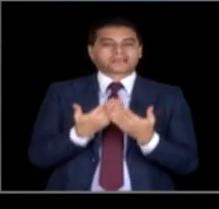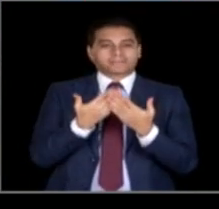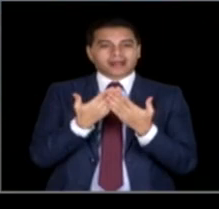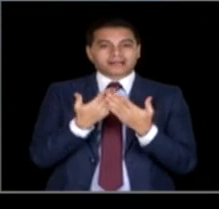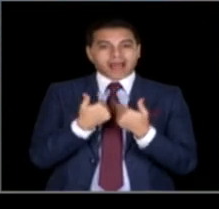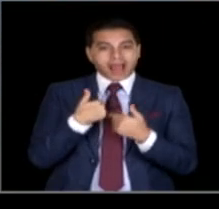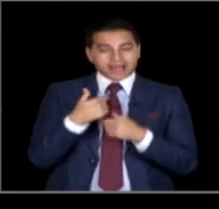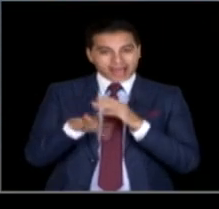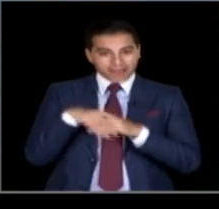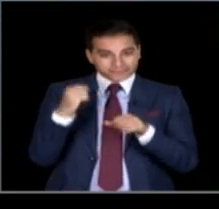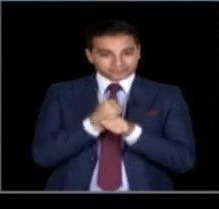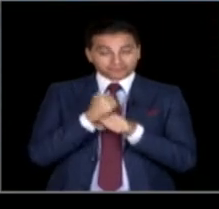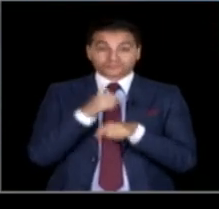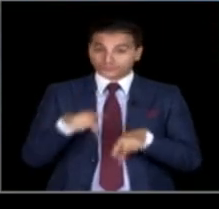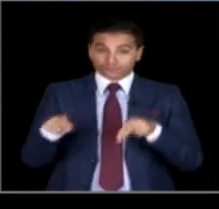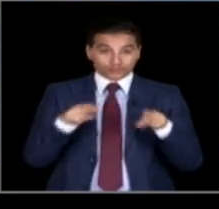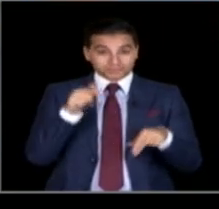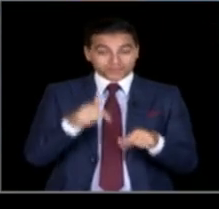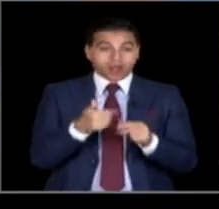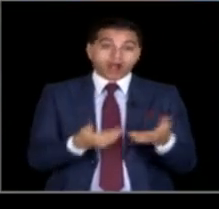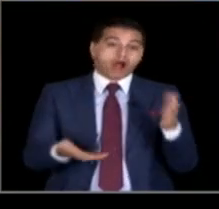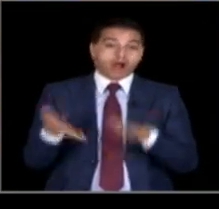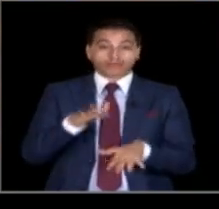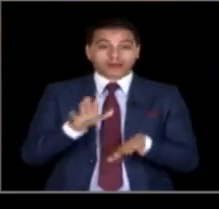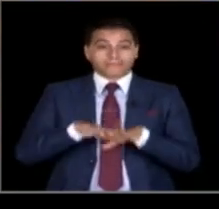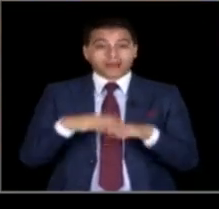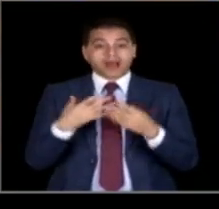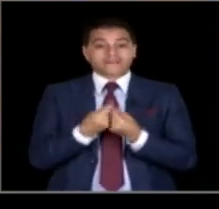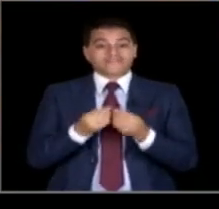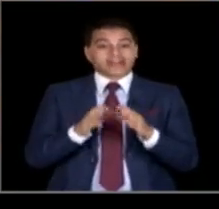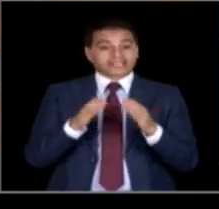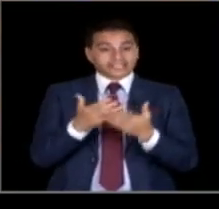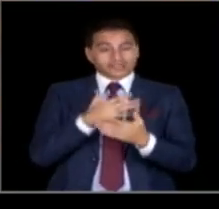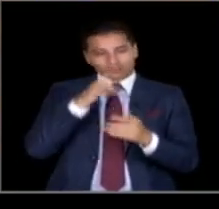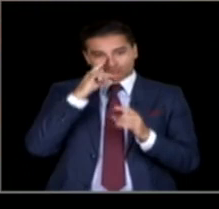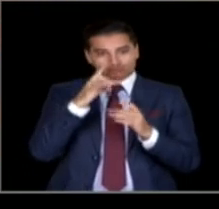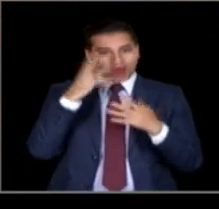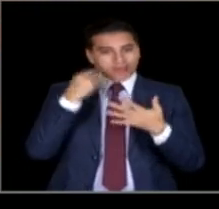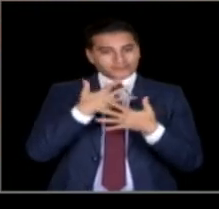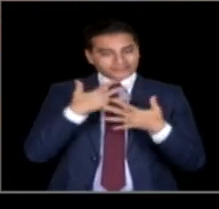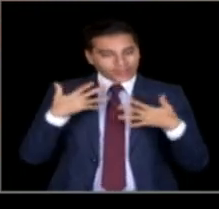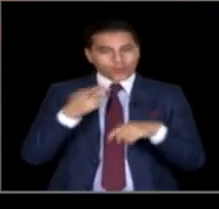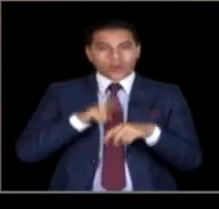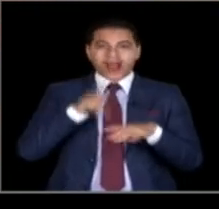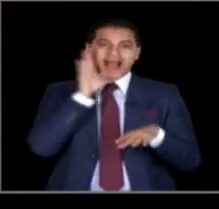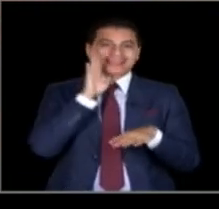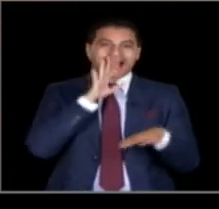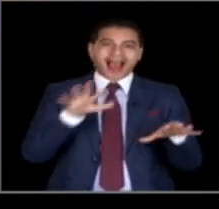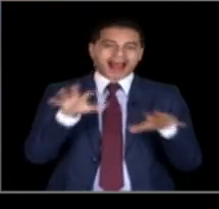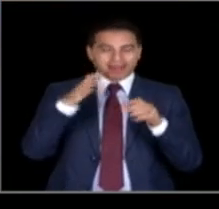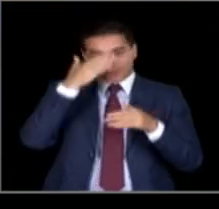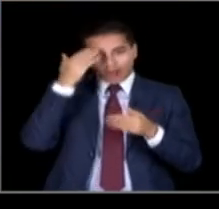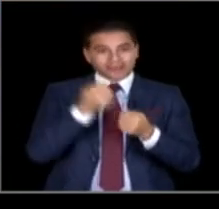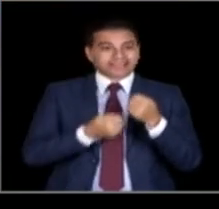إن أنا أدي في الموسم دوت مع التيم بتاعي، وإن شاء الله بإذن الله أستمتع أنا كمان وأتعلم منهم خبرات